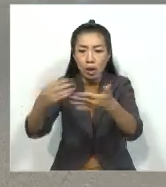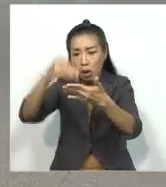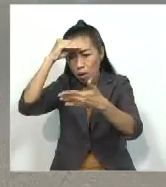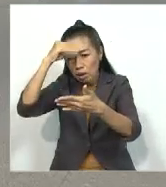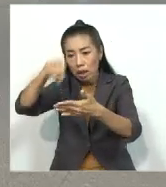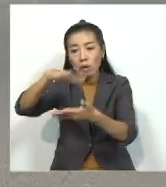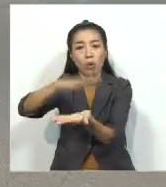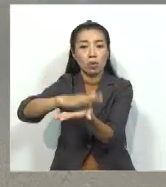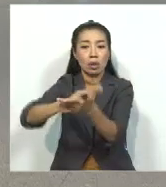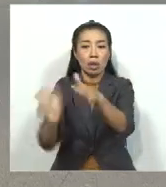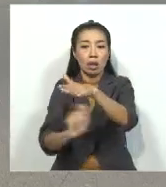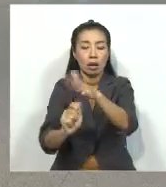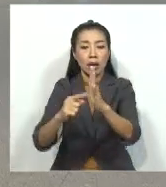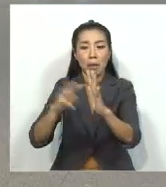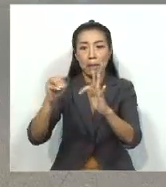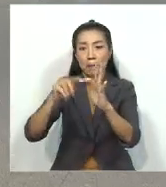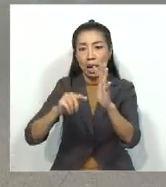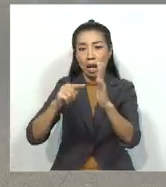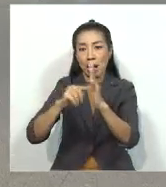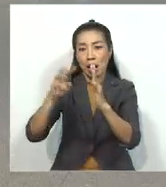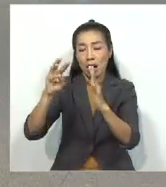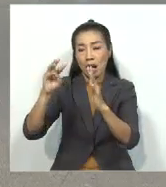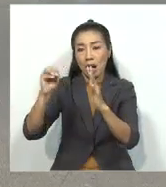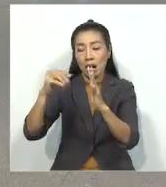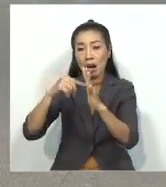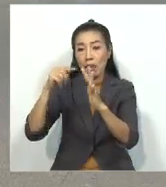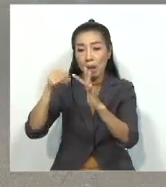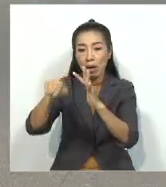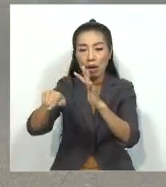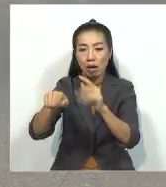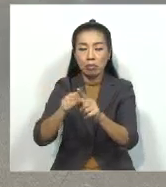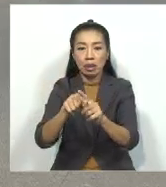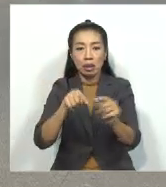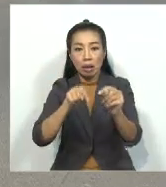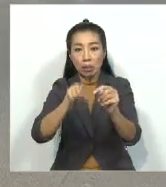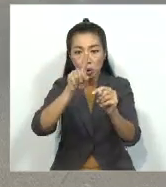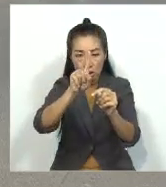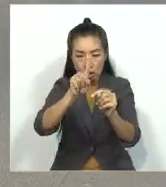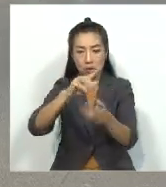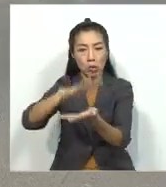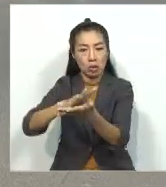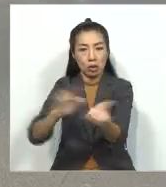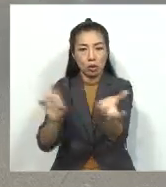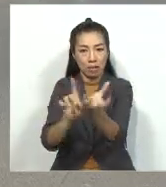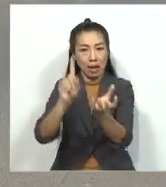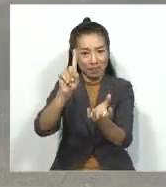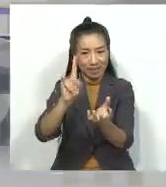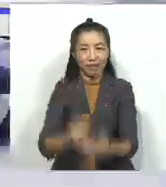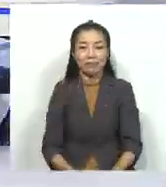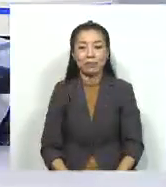อนที่โรงเรียนอนุบาลแม่มอค่ะที่เข้าร่วมโครงการ1ตำบล1โรงเรียนคุณภาพค่ะคุณกรองแก้วคุณศิรวิ